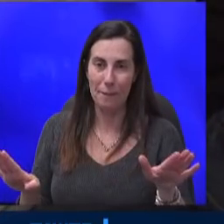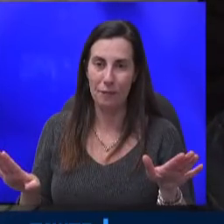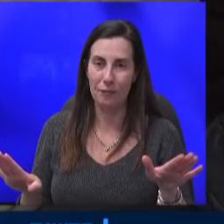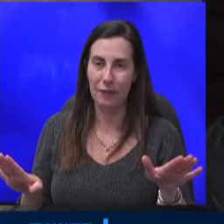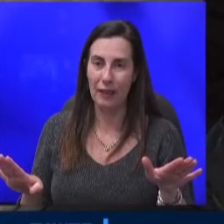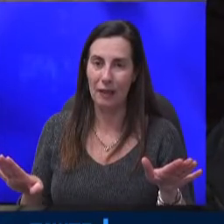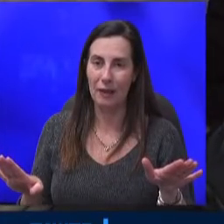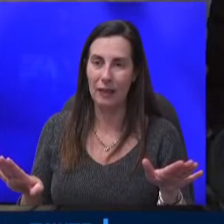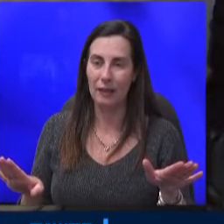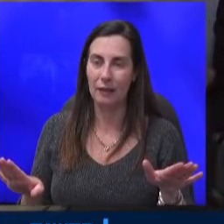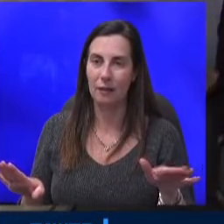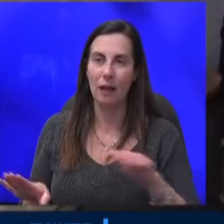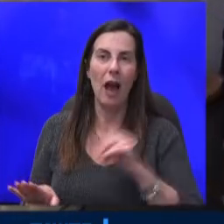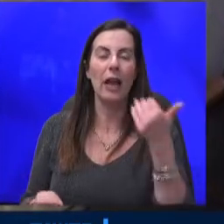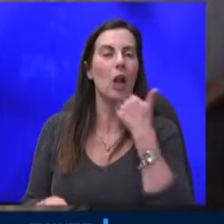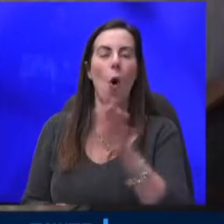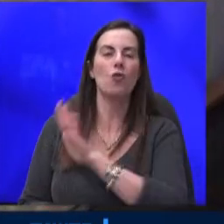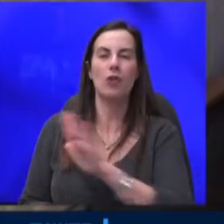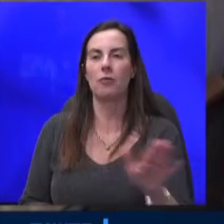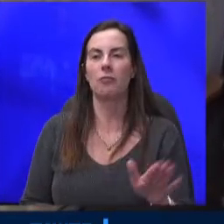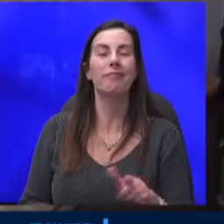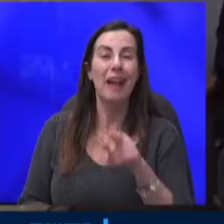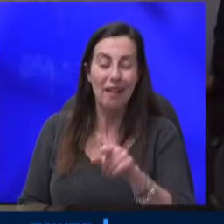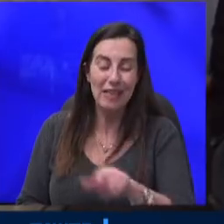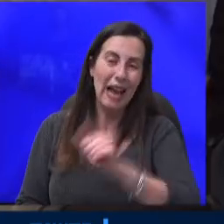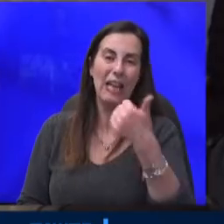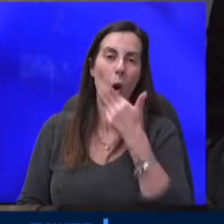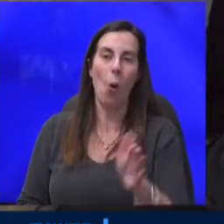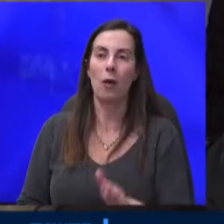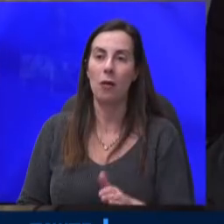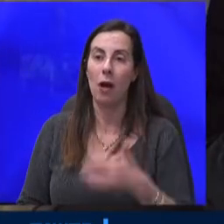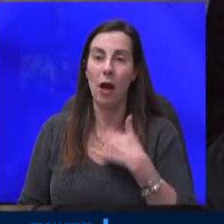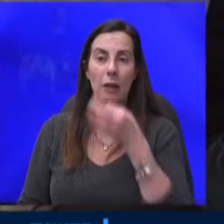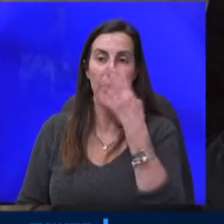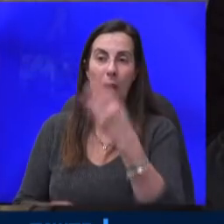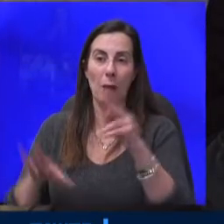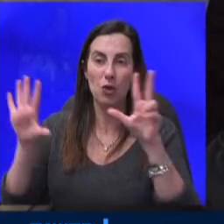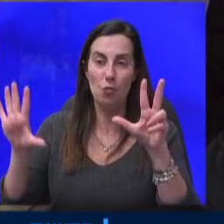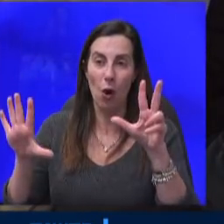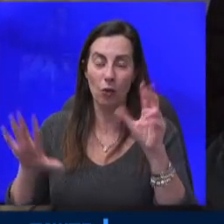הכי גרוע שיש. אין יותר גרוע מזה. אני בן 48, שבוע שעבר.